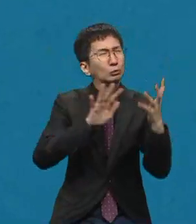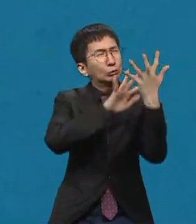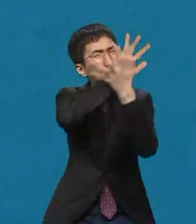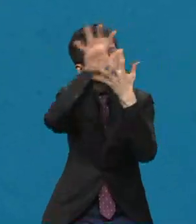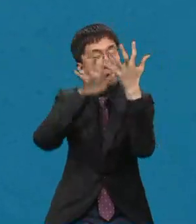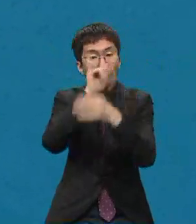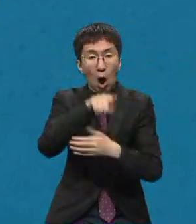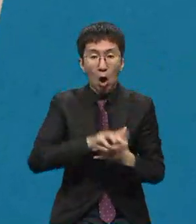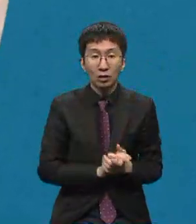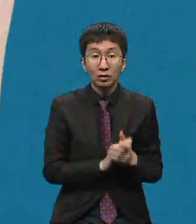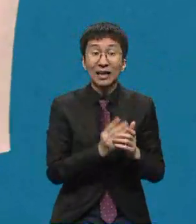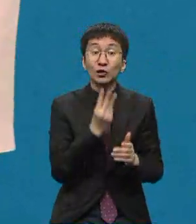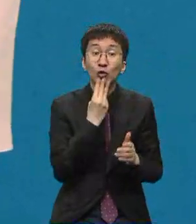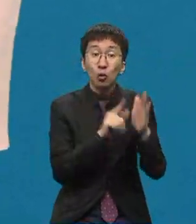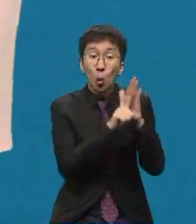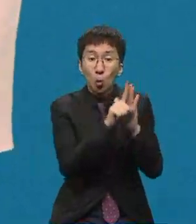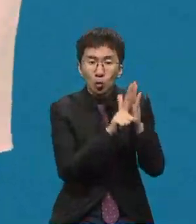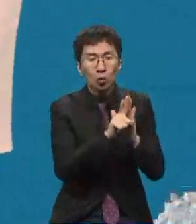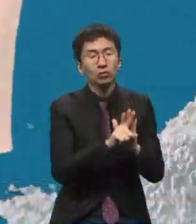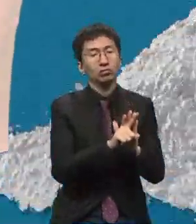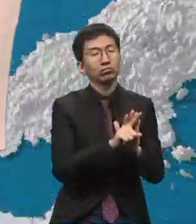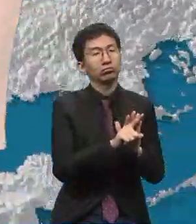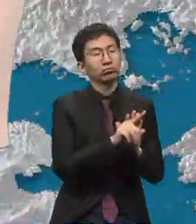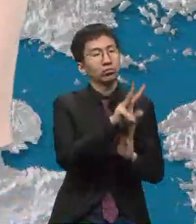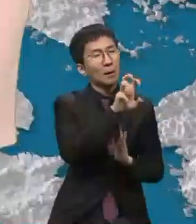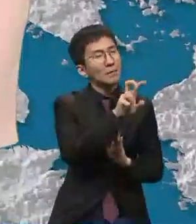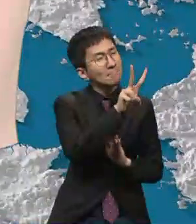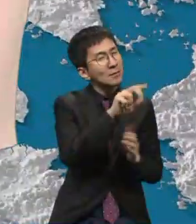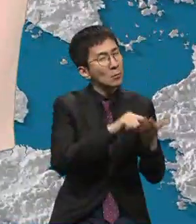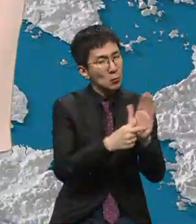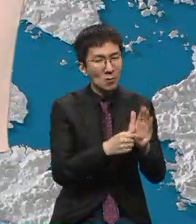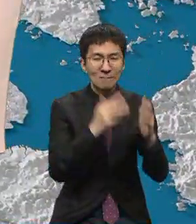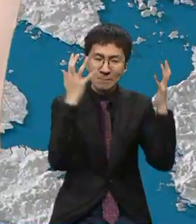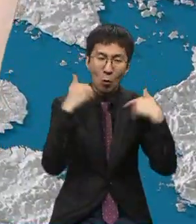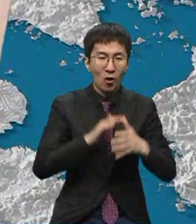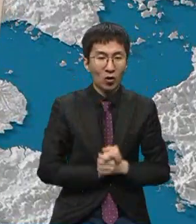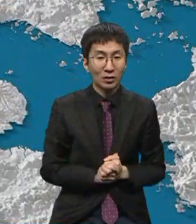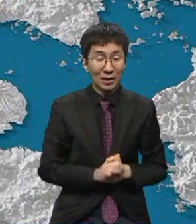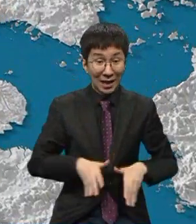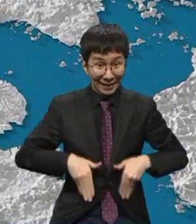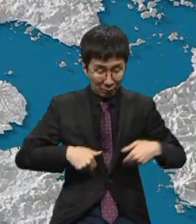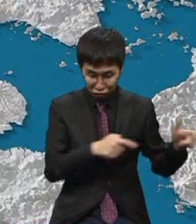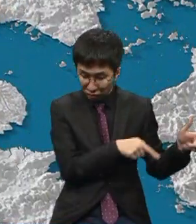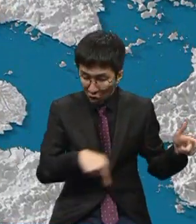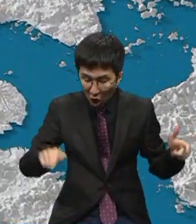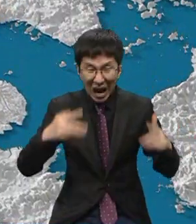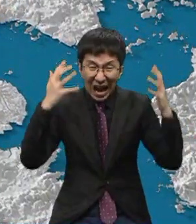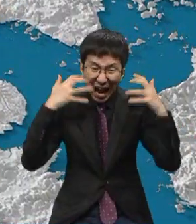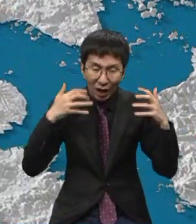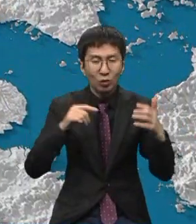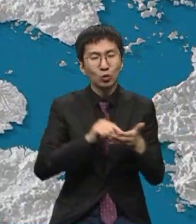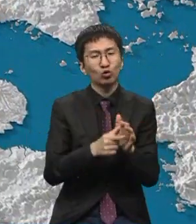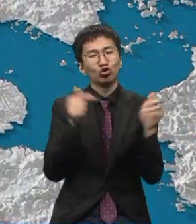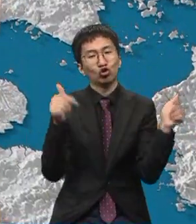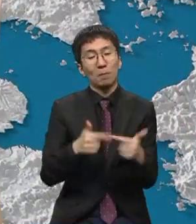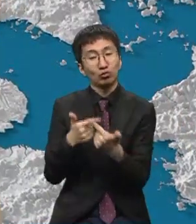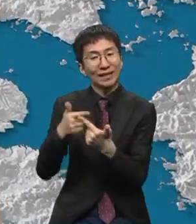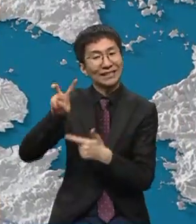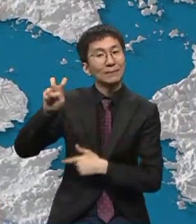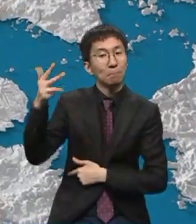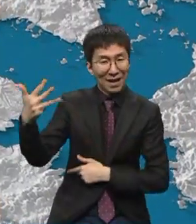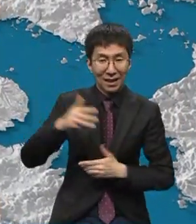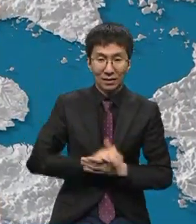기온은 31도로 오늘만큼 오르겠습니다. 남부지방의 폭염특보는 대부분 해제된 가운데 부산 28도에